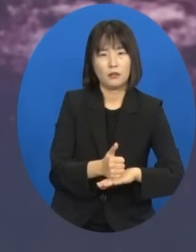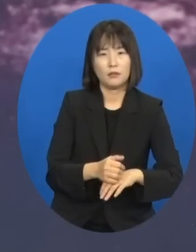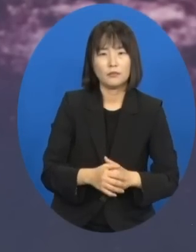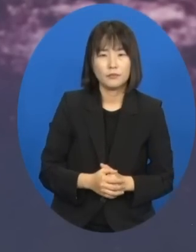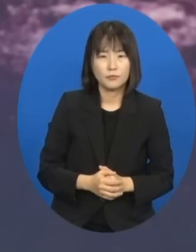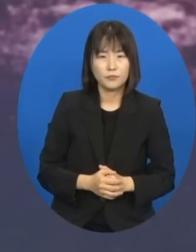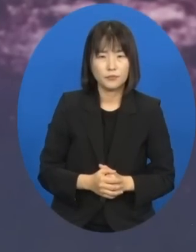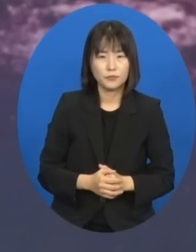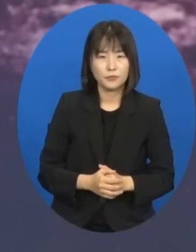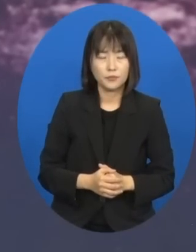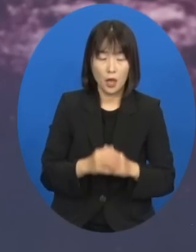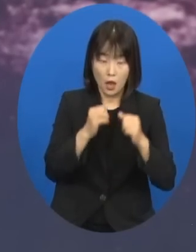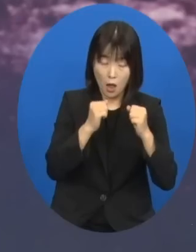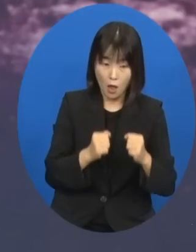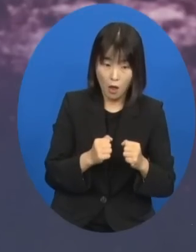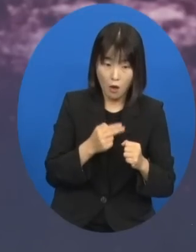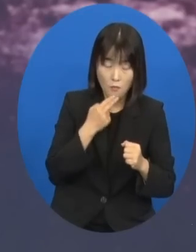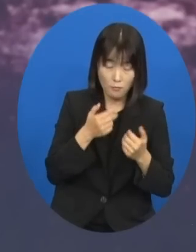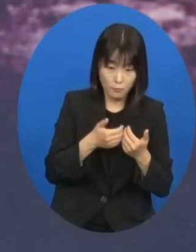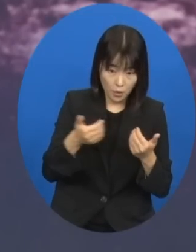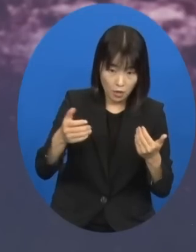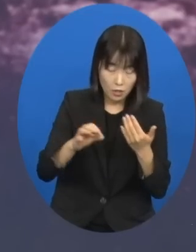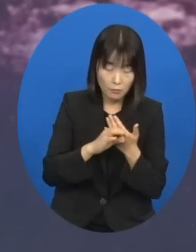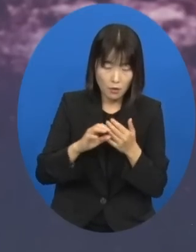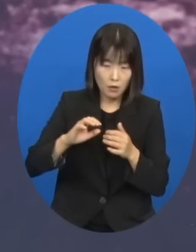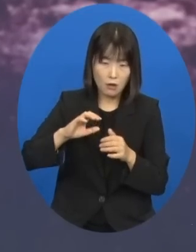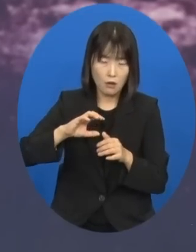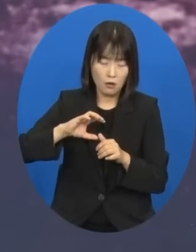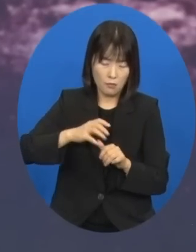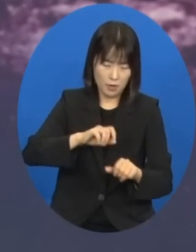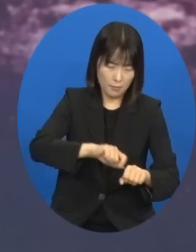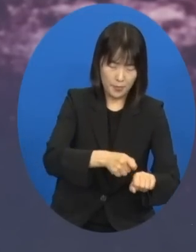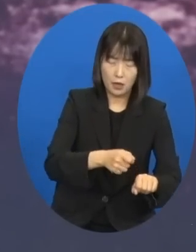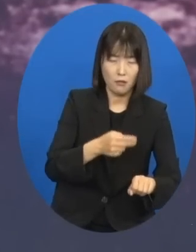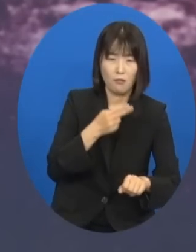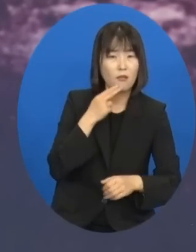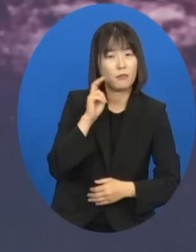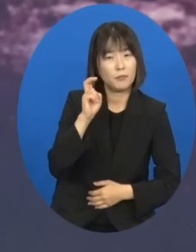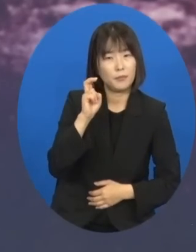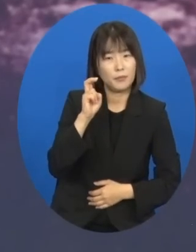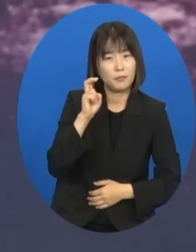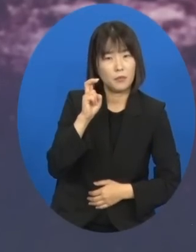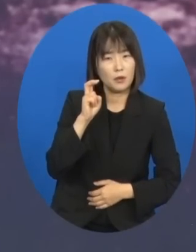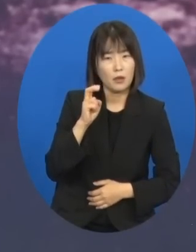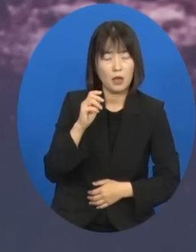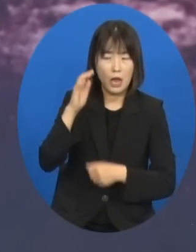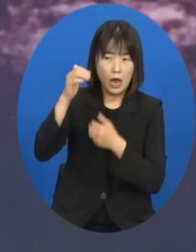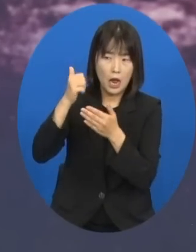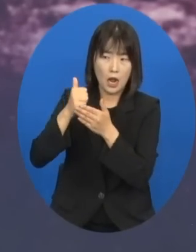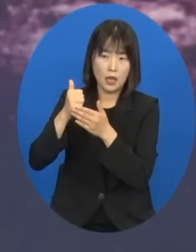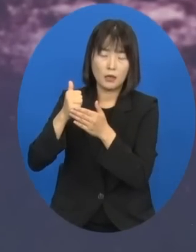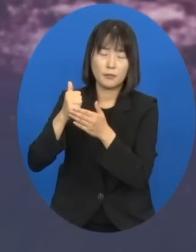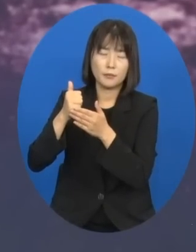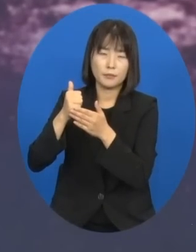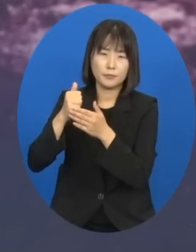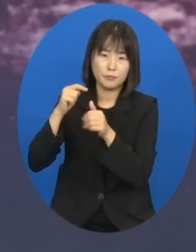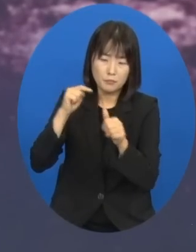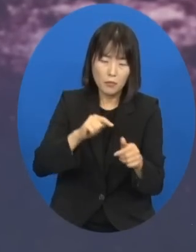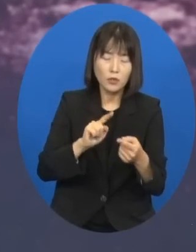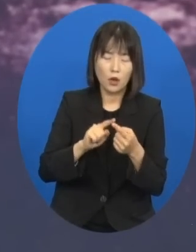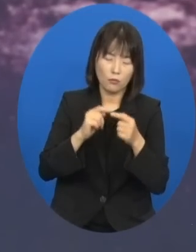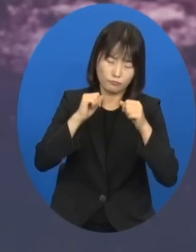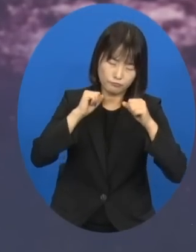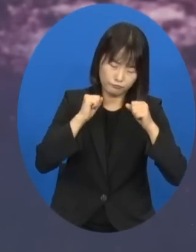머물러 있지 않았으면 이런 핍박 당했을까요? 머물렀는데 그 순종의 결과가 떠나라,